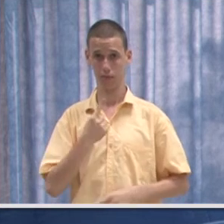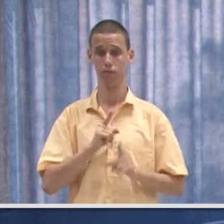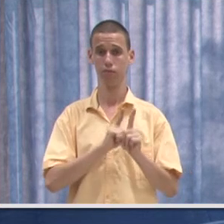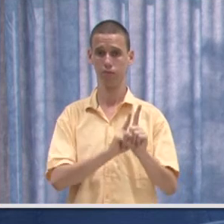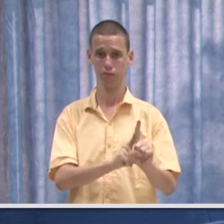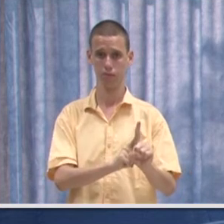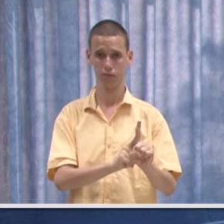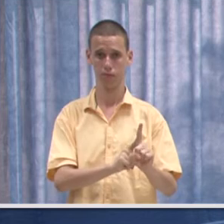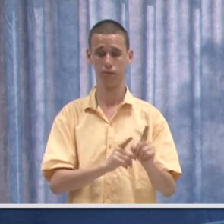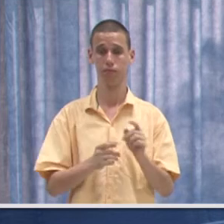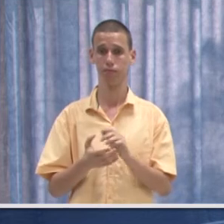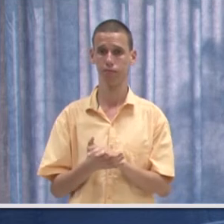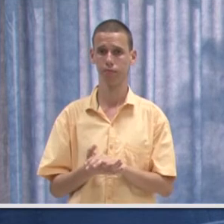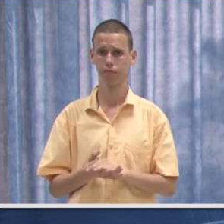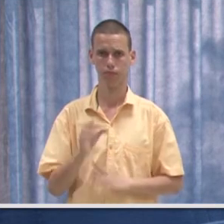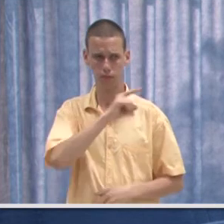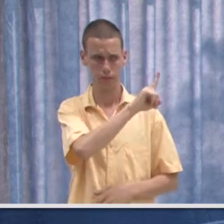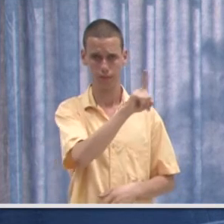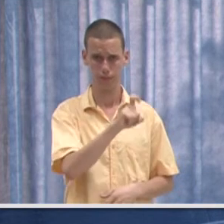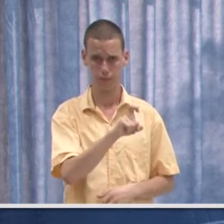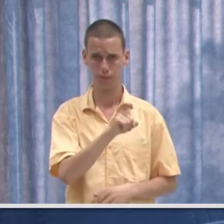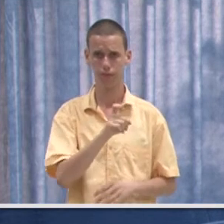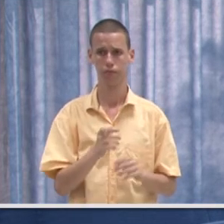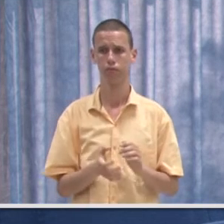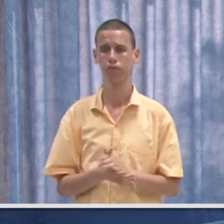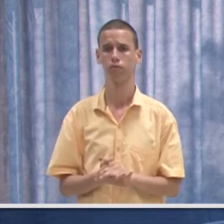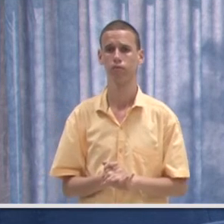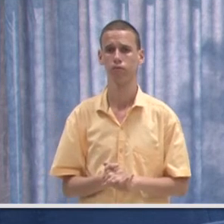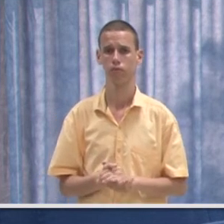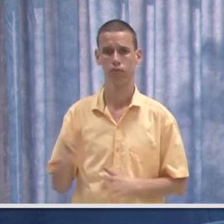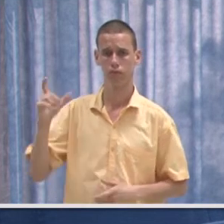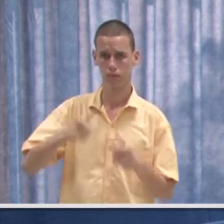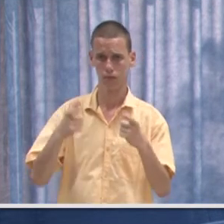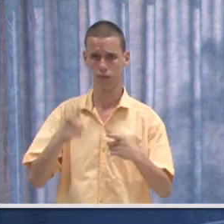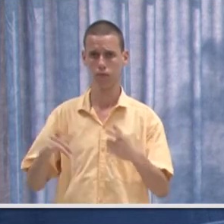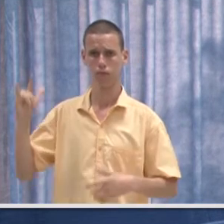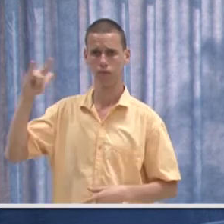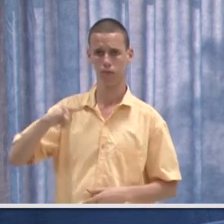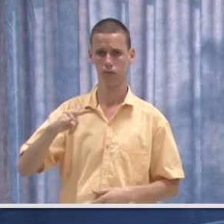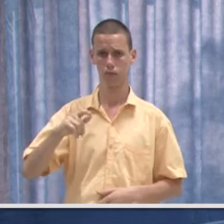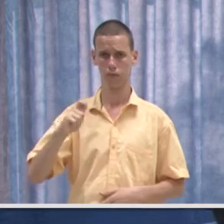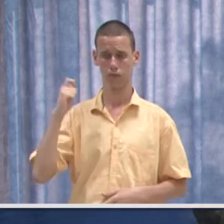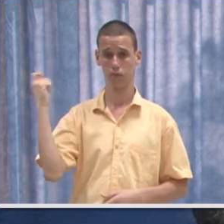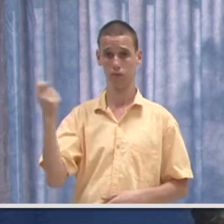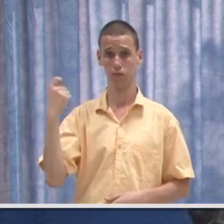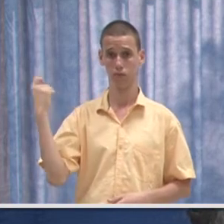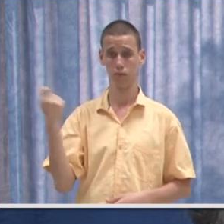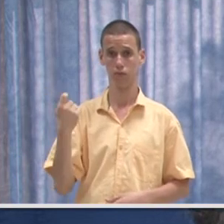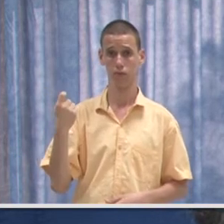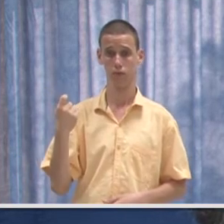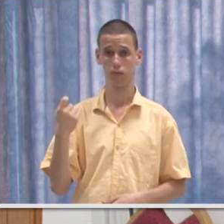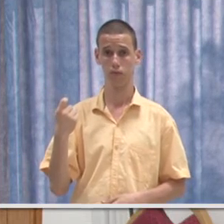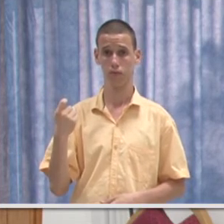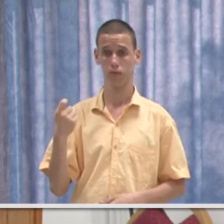Kenyans sont une fin intégrée dans le système sont une travaille oui ban les Kenyans sont